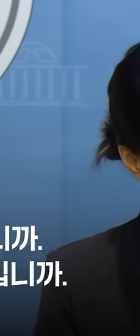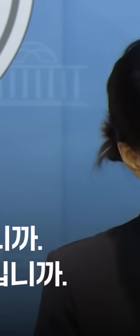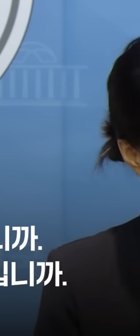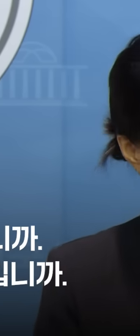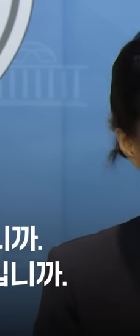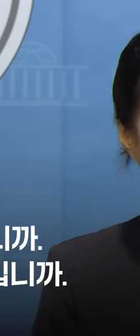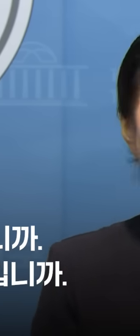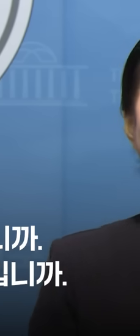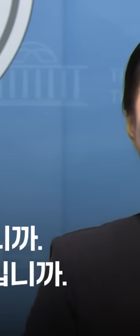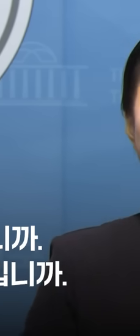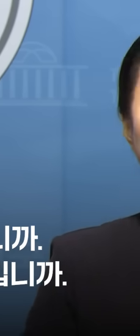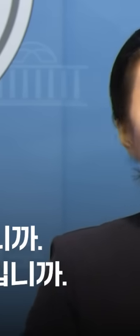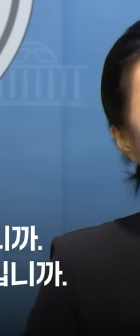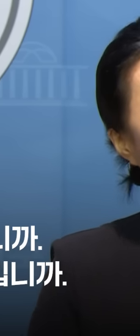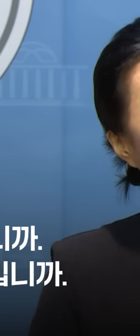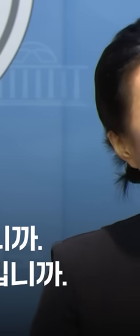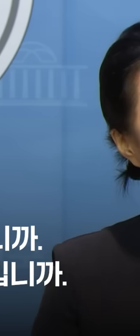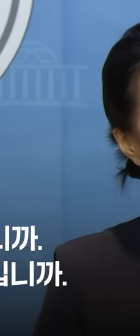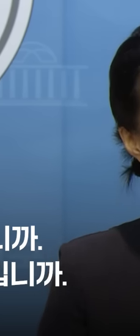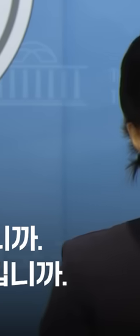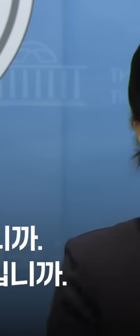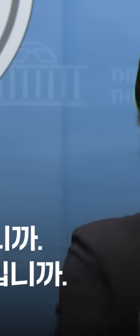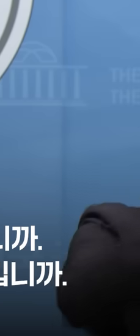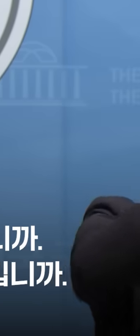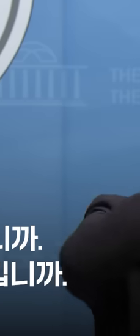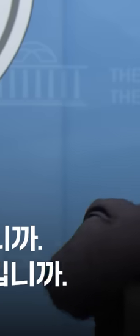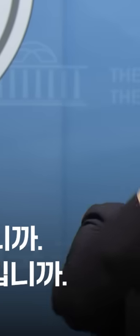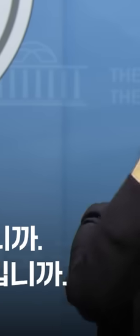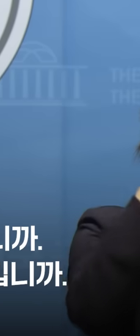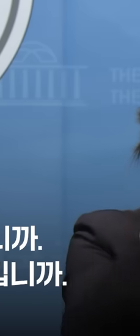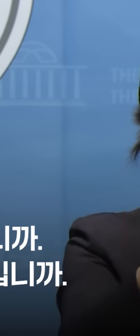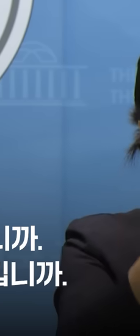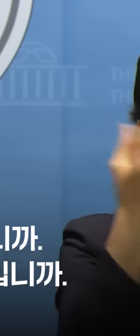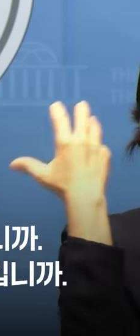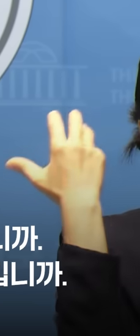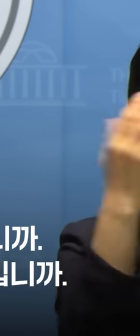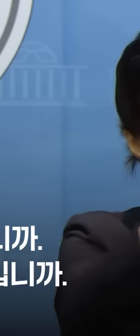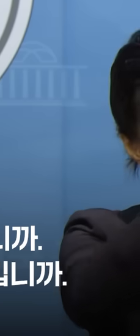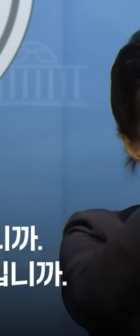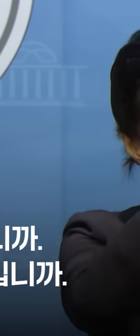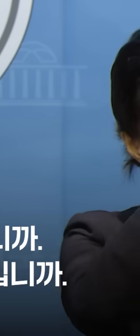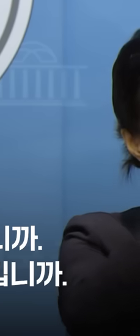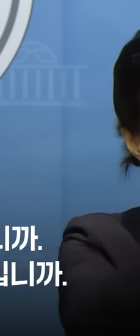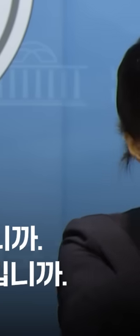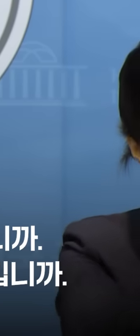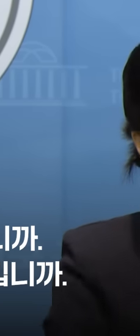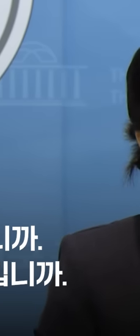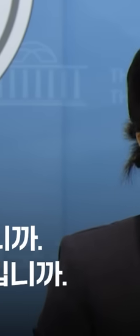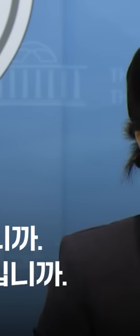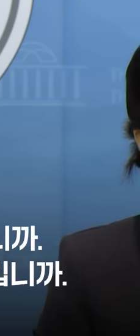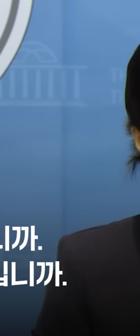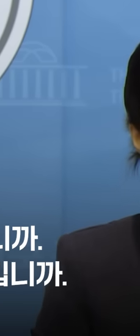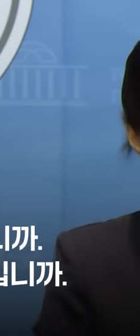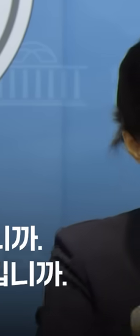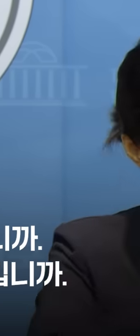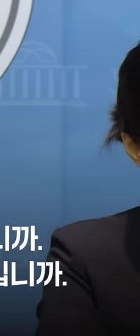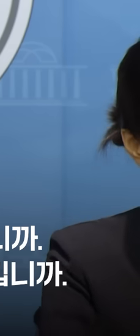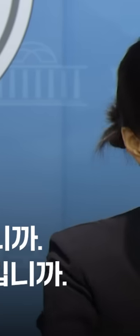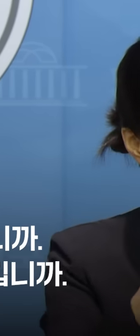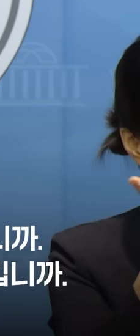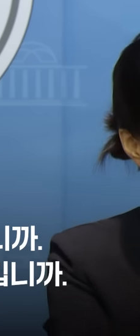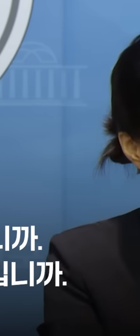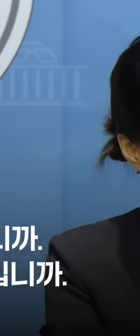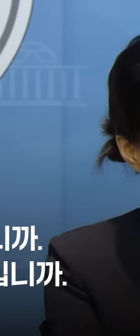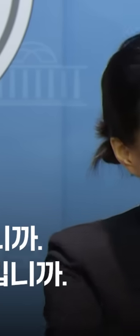했습니다대 은적 기억상실증을라도 합니까 아니면 억지 변명으로